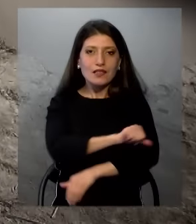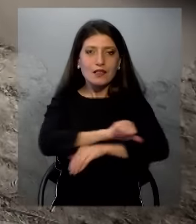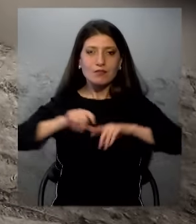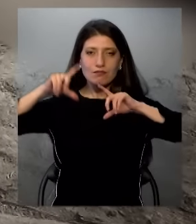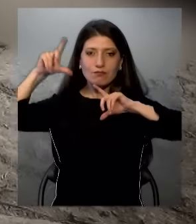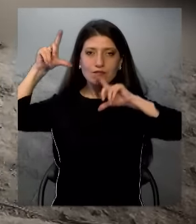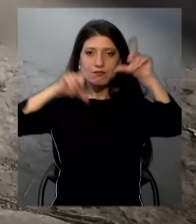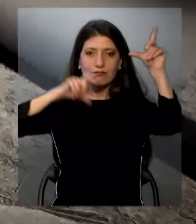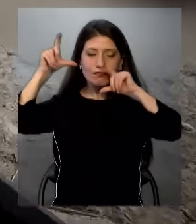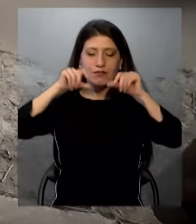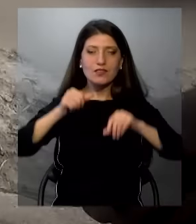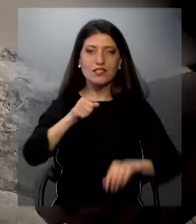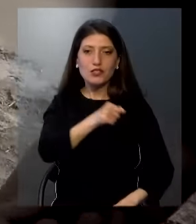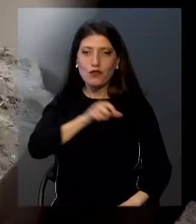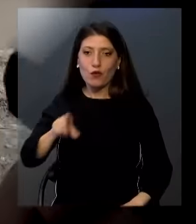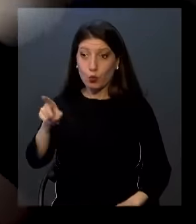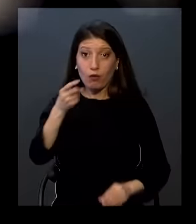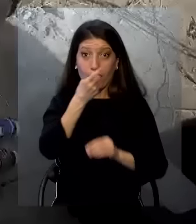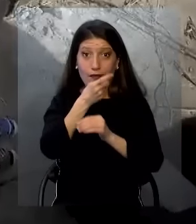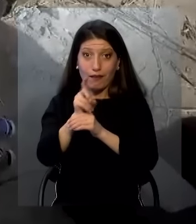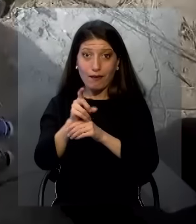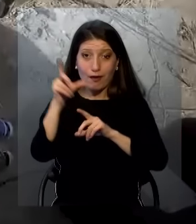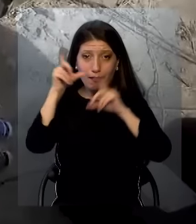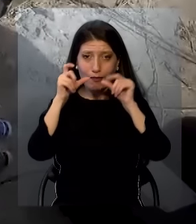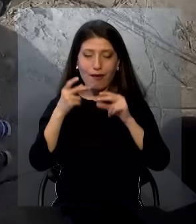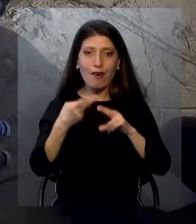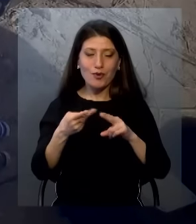նկարող զինվորի կողքին։ Ես դուք կնկարա։ Ես եմ նկարում։ Հետևի։